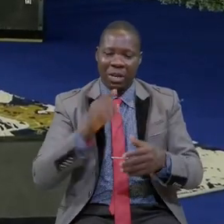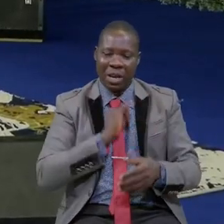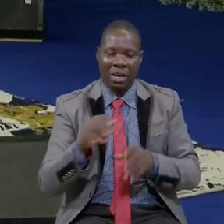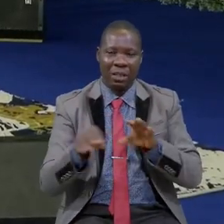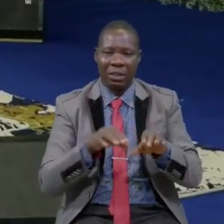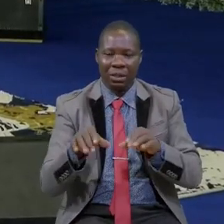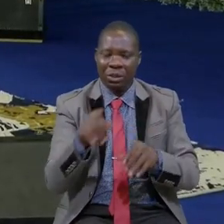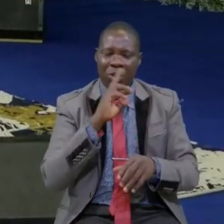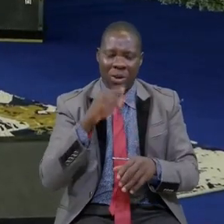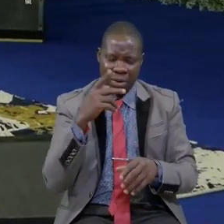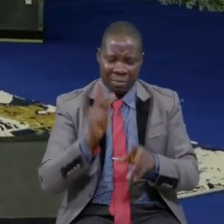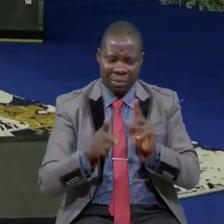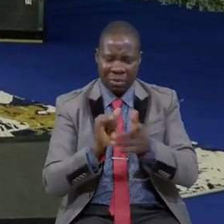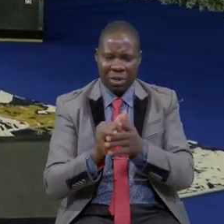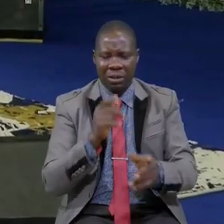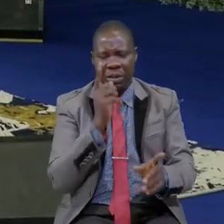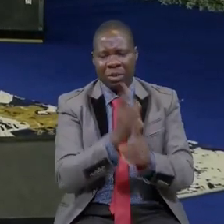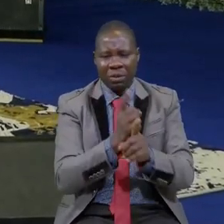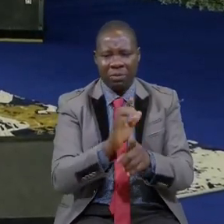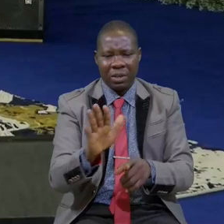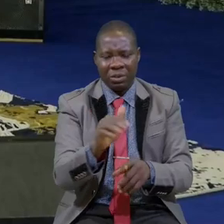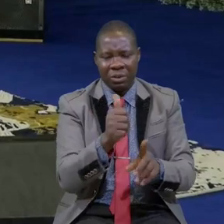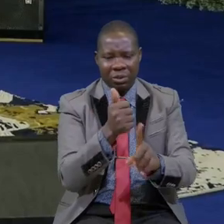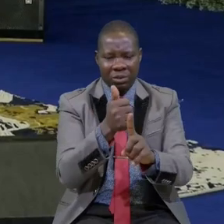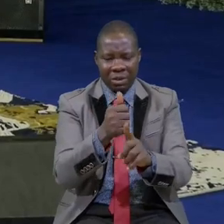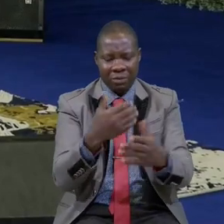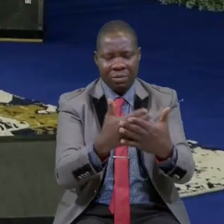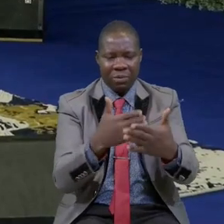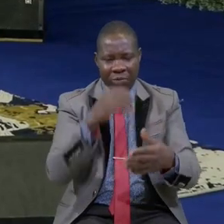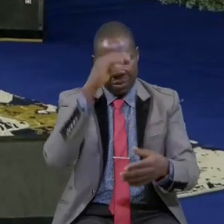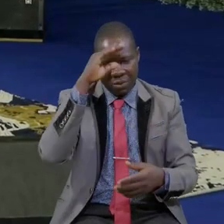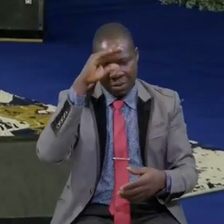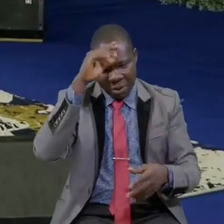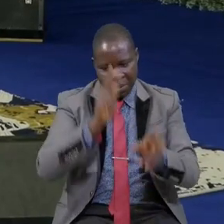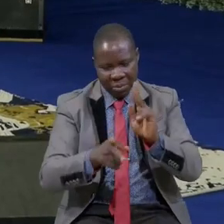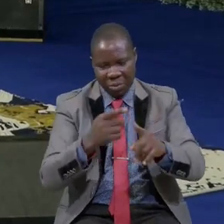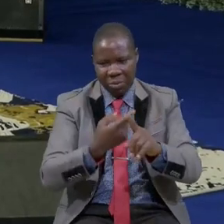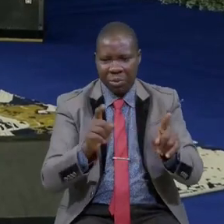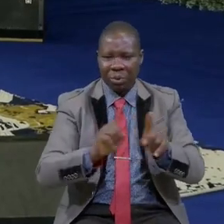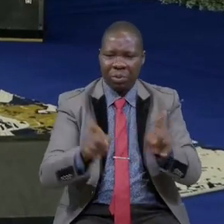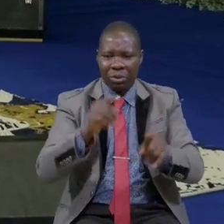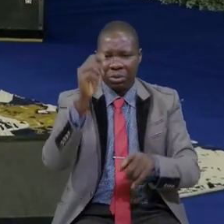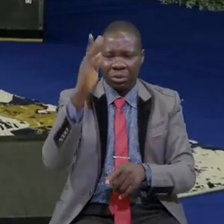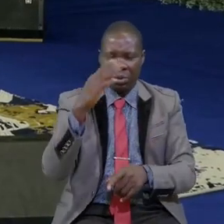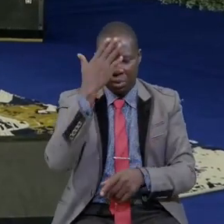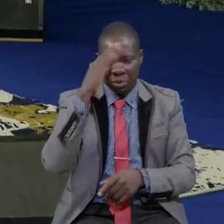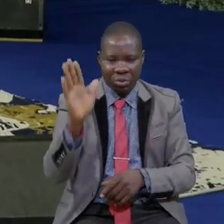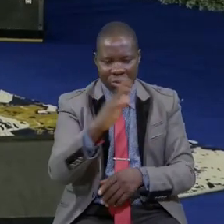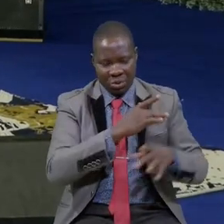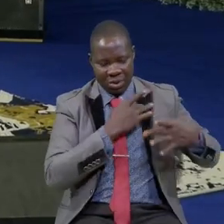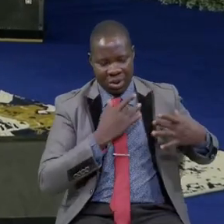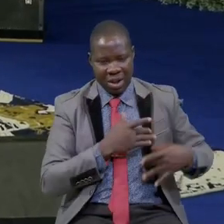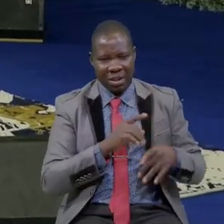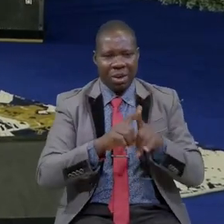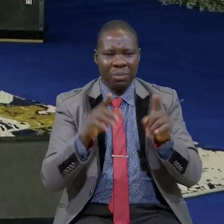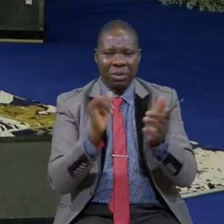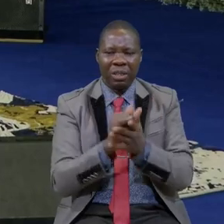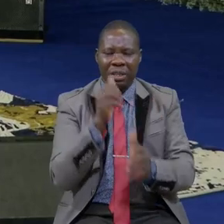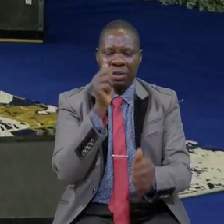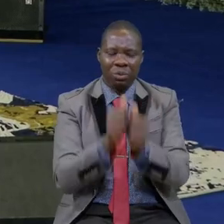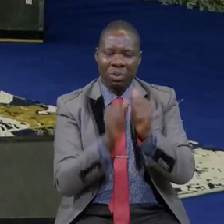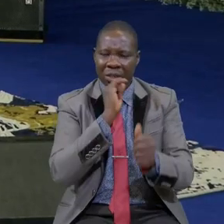du devant les hommes, mais Dieu connaît vos cœurs. Maintenant, il dit, car ce